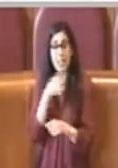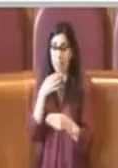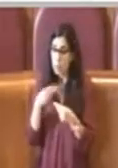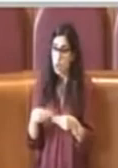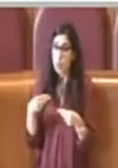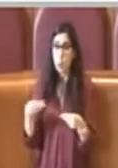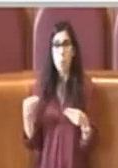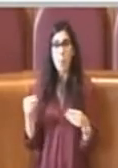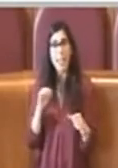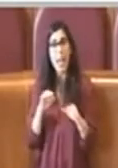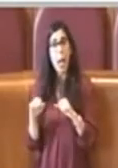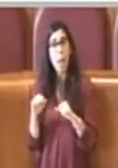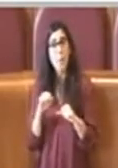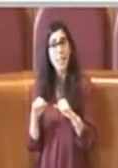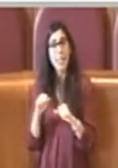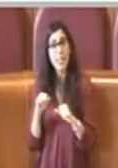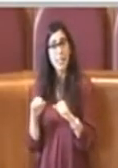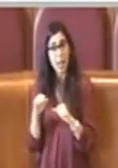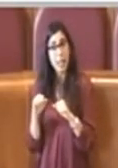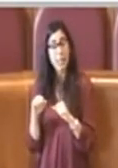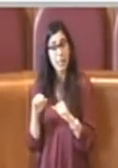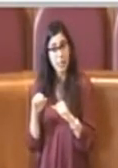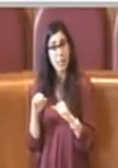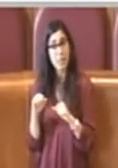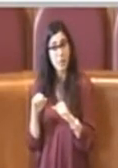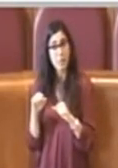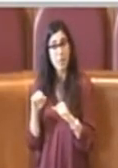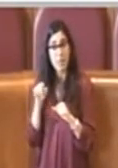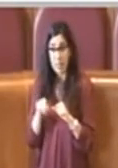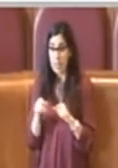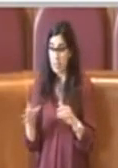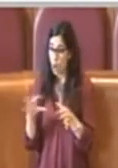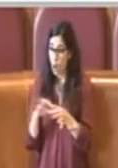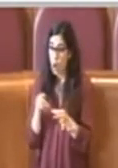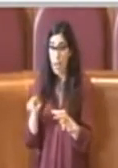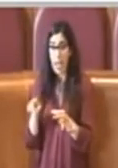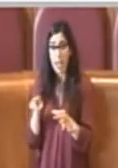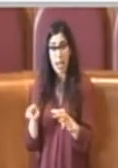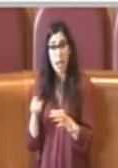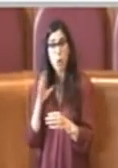amministrativi di cui ha bisogno la consulta. Grazie mille.